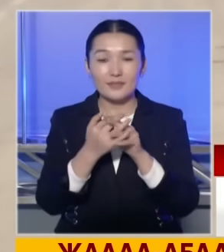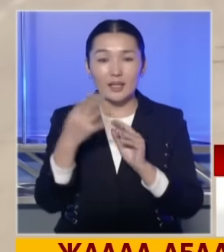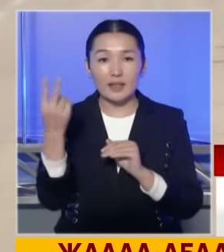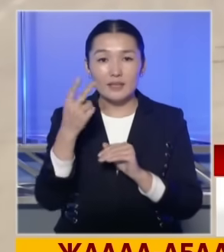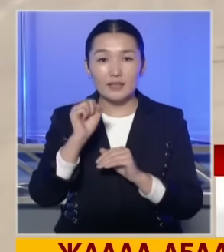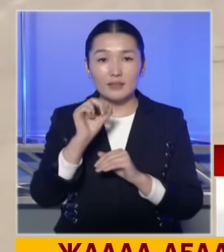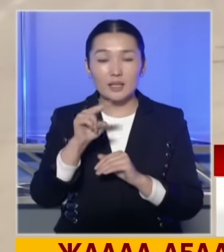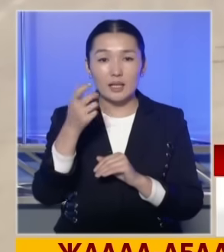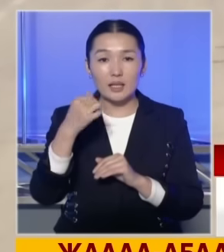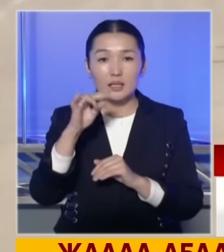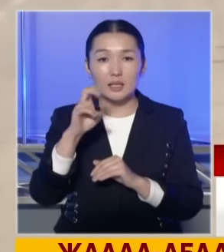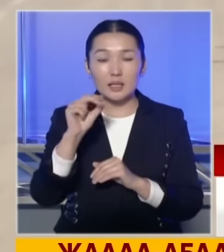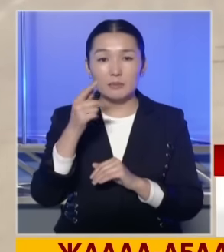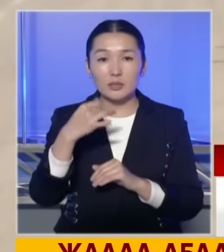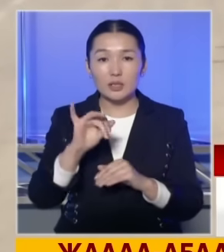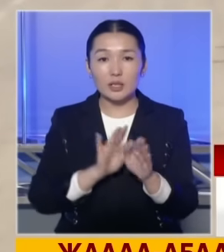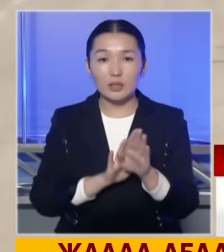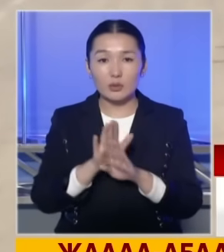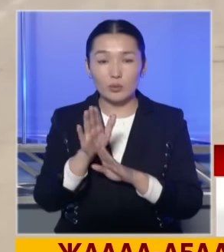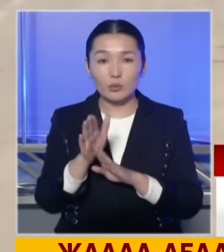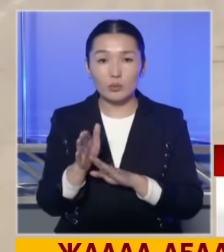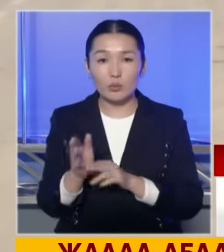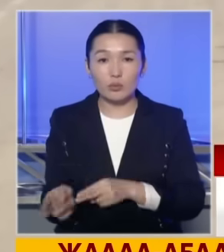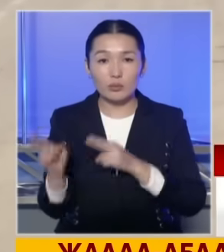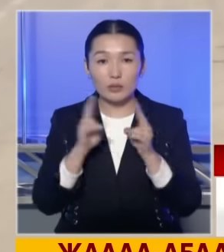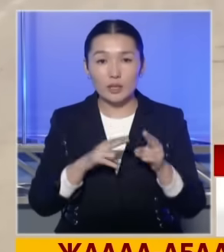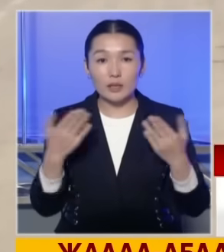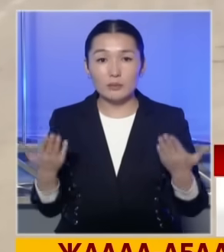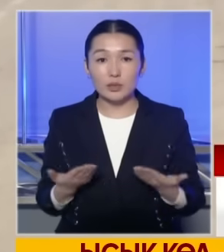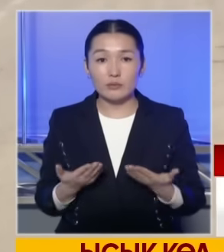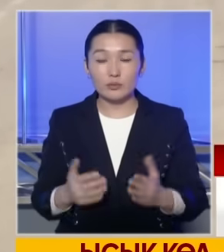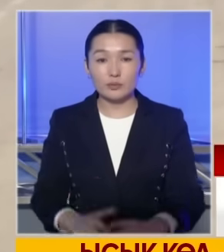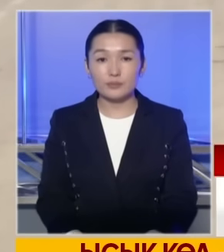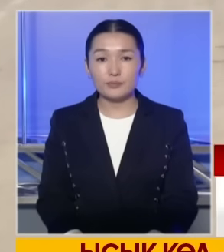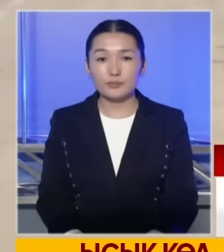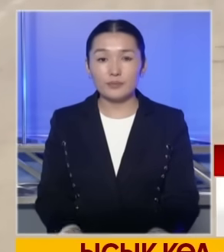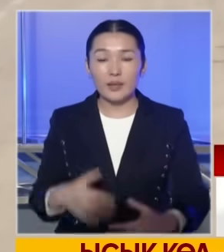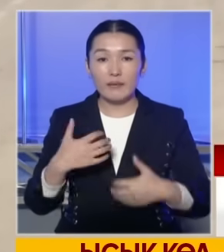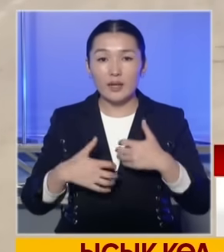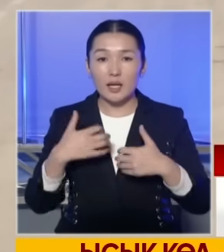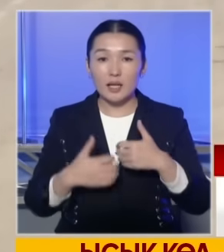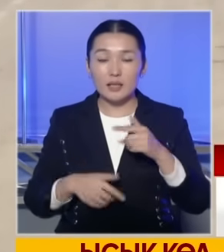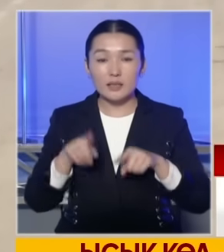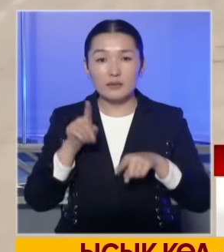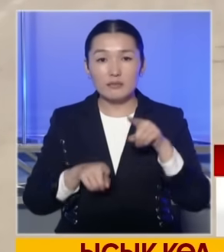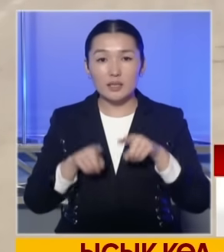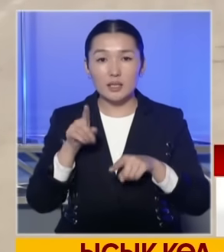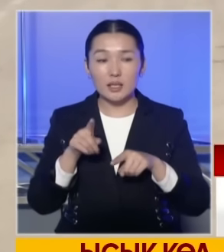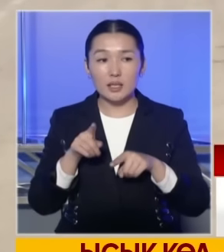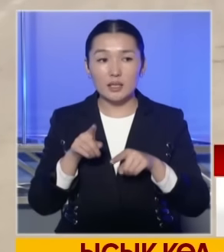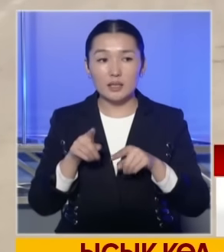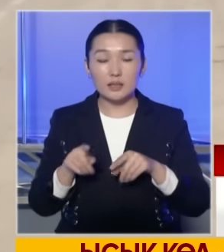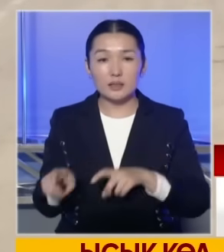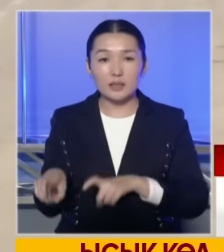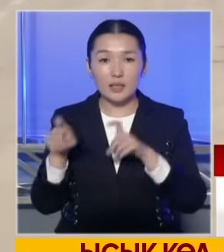Аксай, Капчыгай бардыгы толук эле келип жашап атат үйлөр бүткөндөн кийин. Эми арасында анча-мынча эмиграцияга баргандар